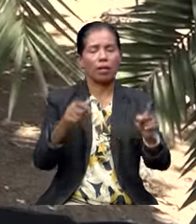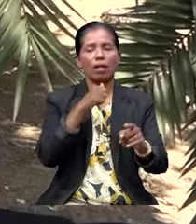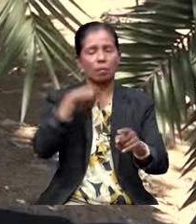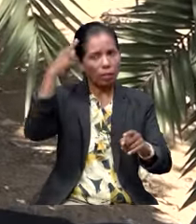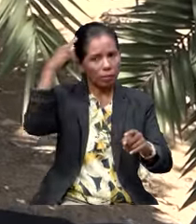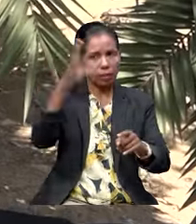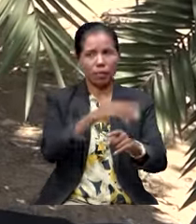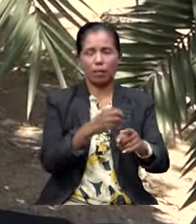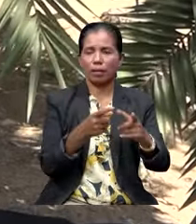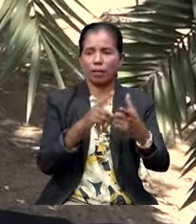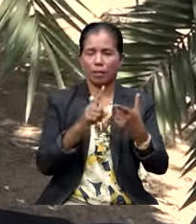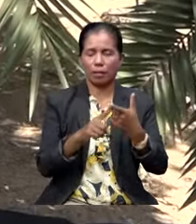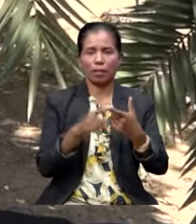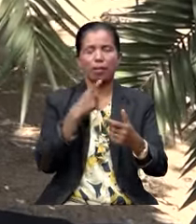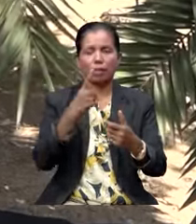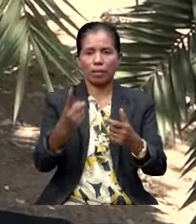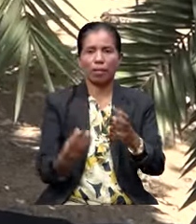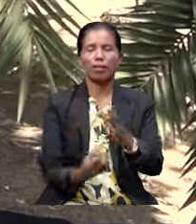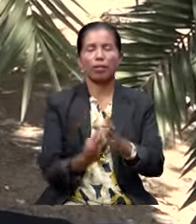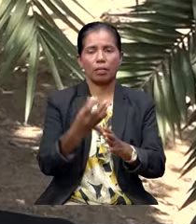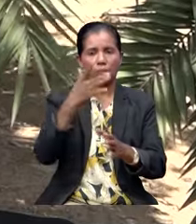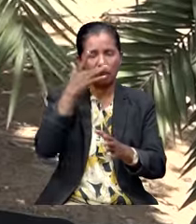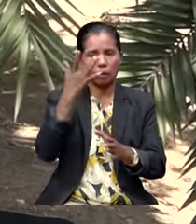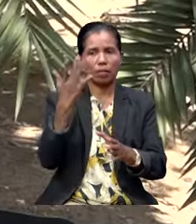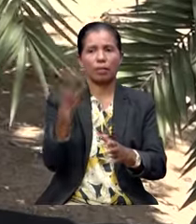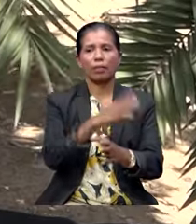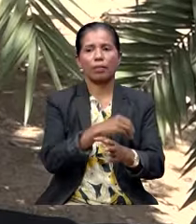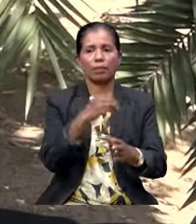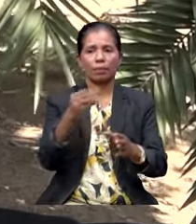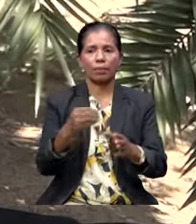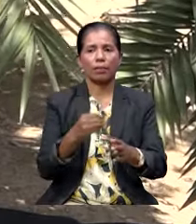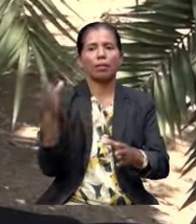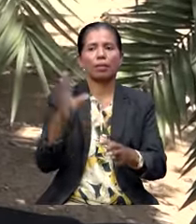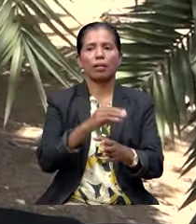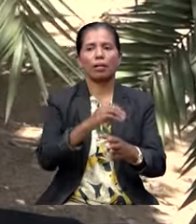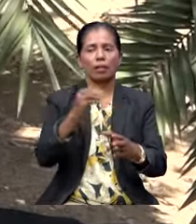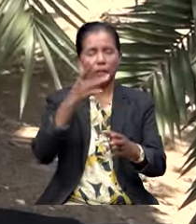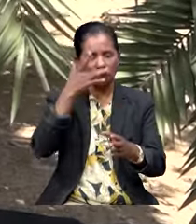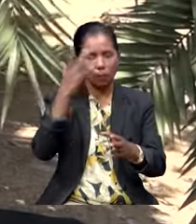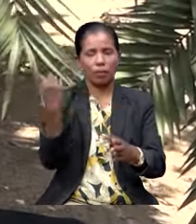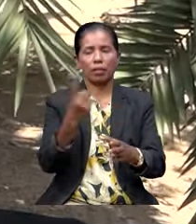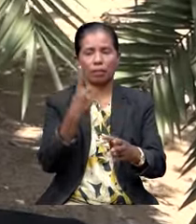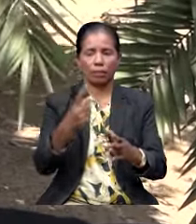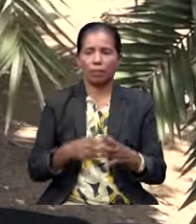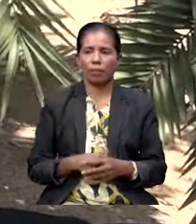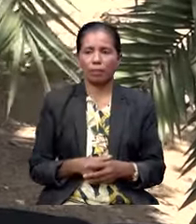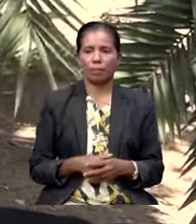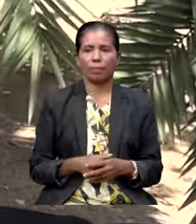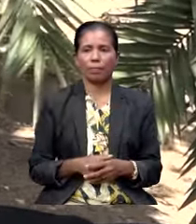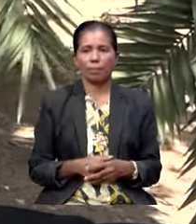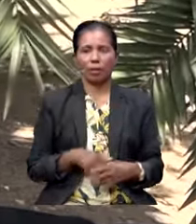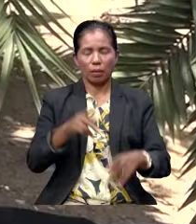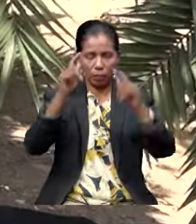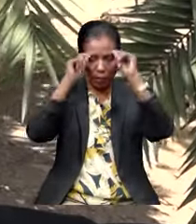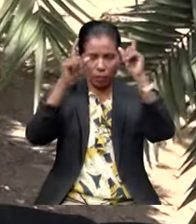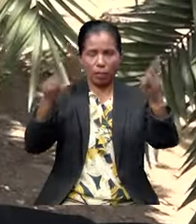hansa aika mele. Karek nyomborin. Wain hire nya tua babebek nya moring na fating non nya tahan sematak babebek Timor